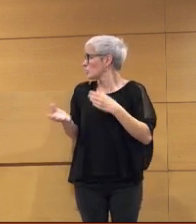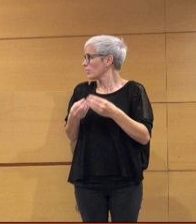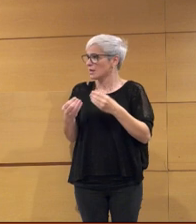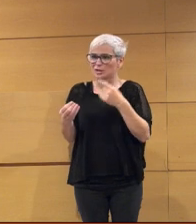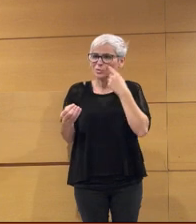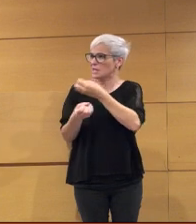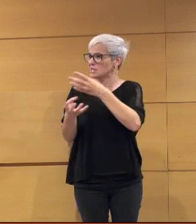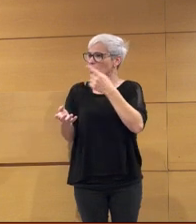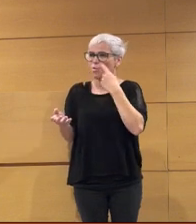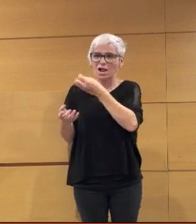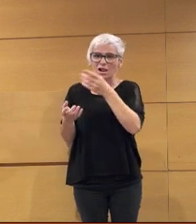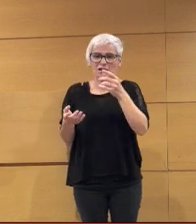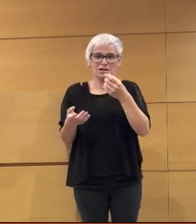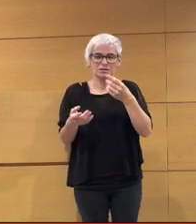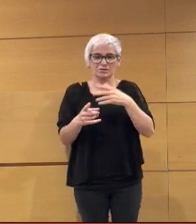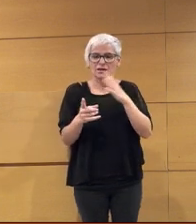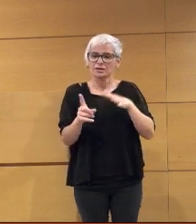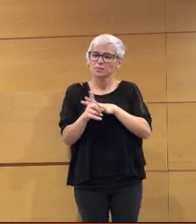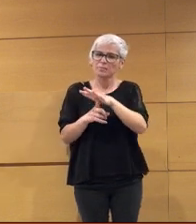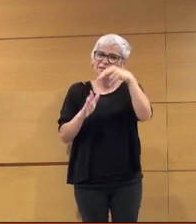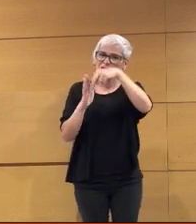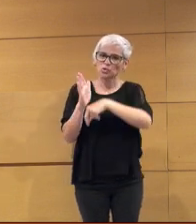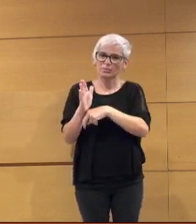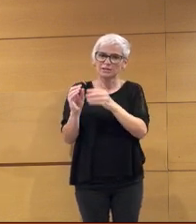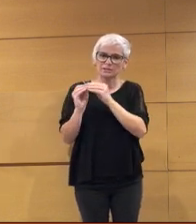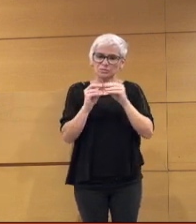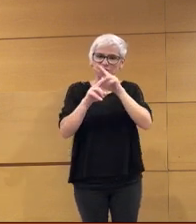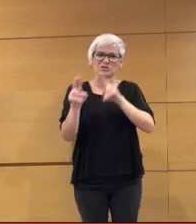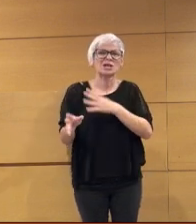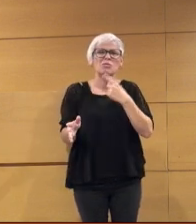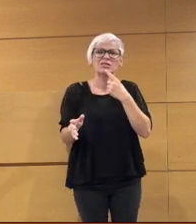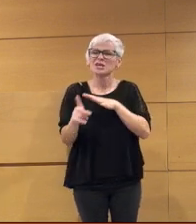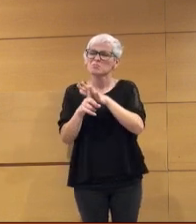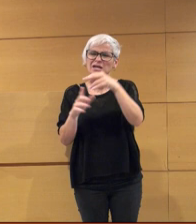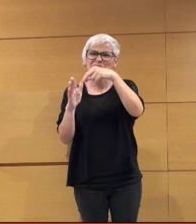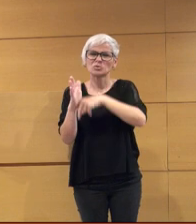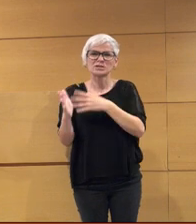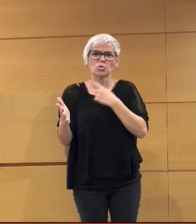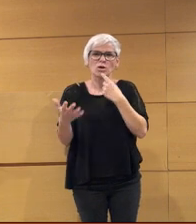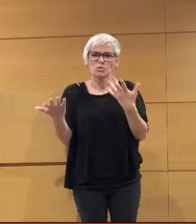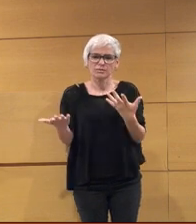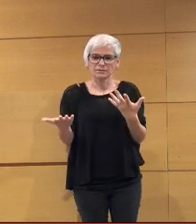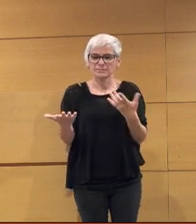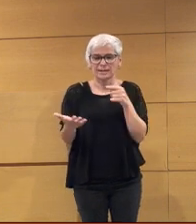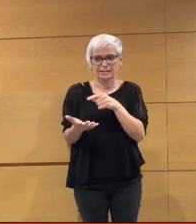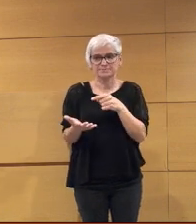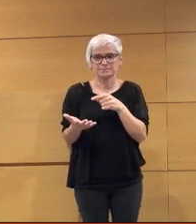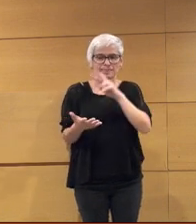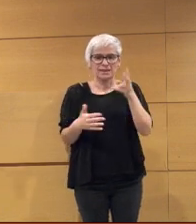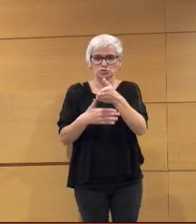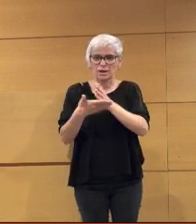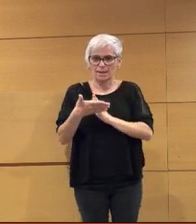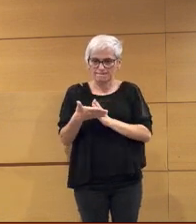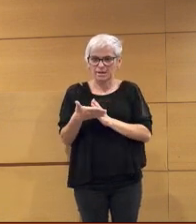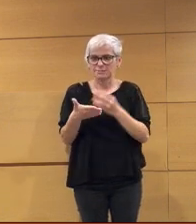coneixeu, impacte normatiu a escala internacional. Què vol dir impacte normatiu? I aquí és on faig la segona part, que no